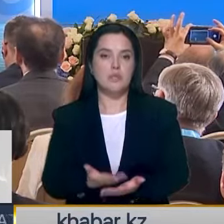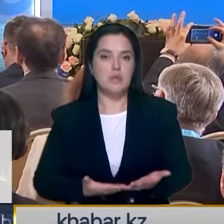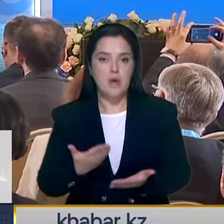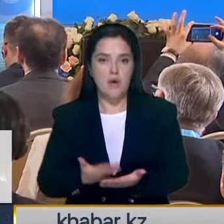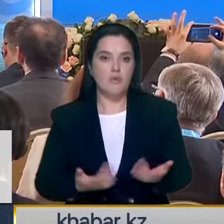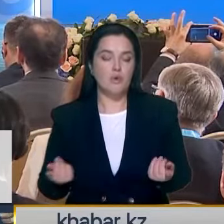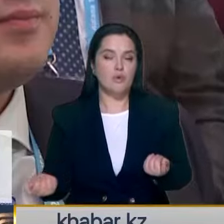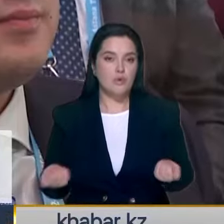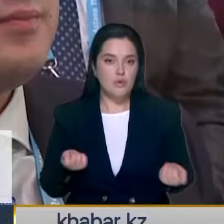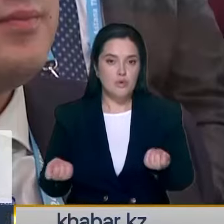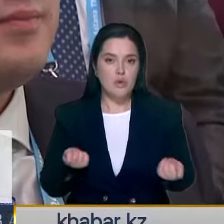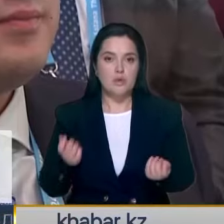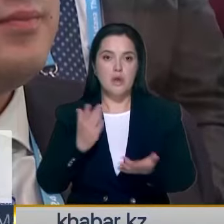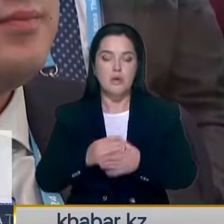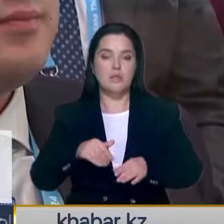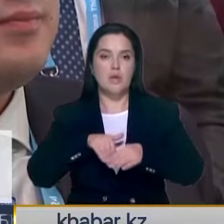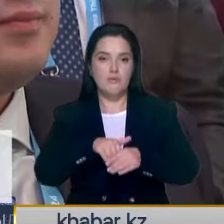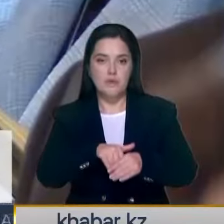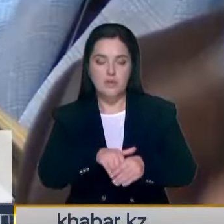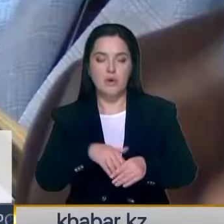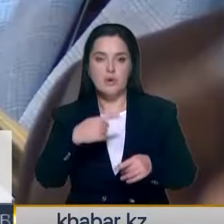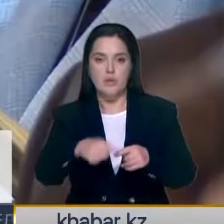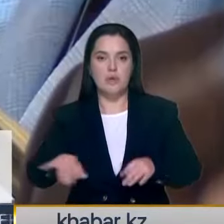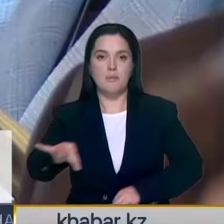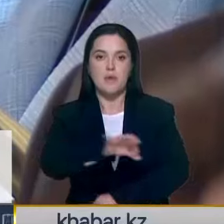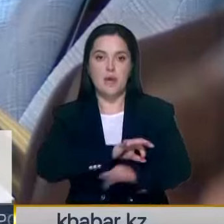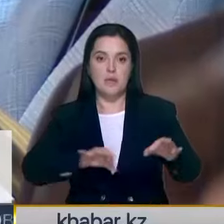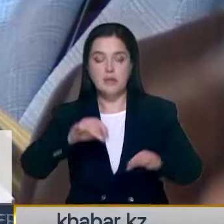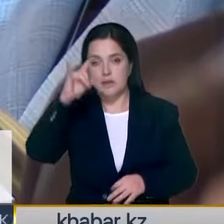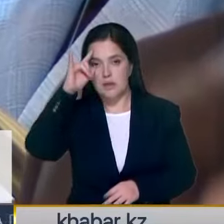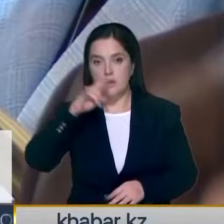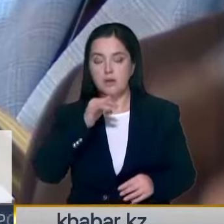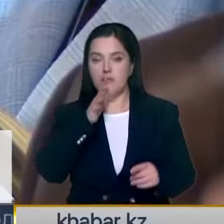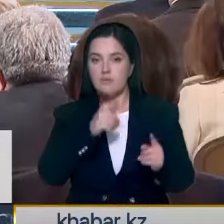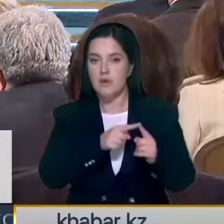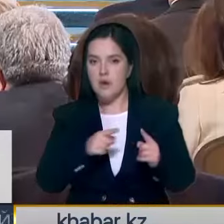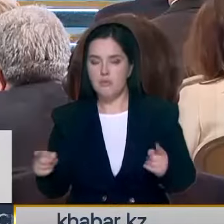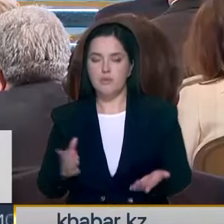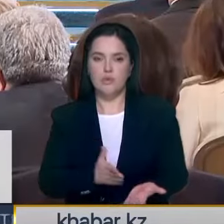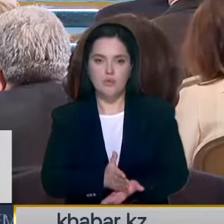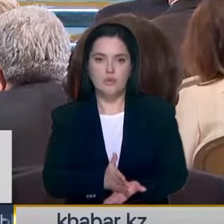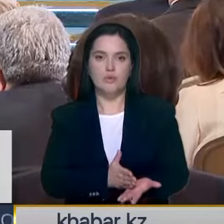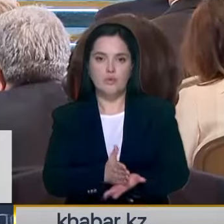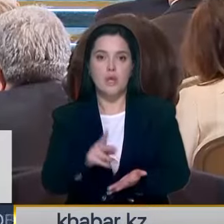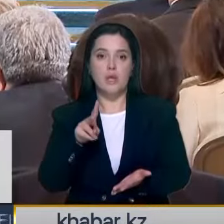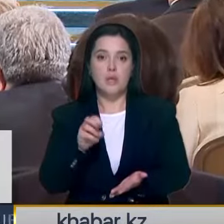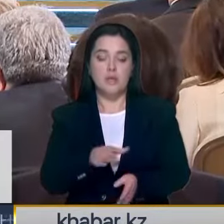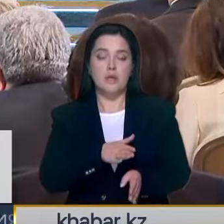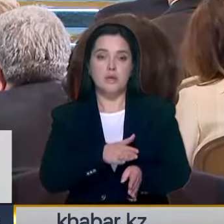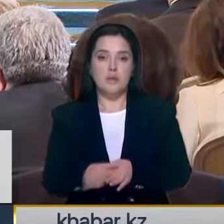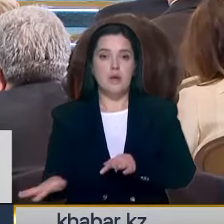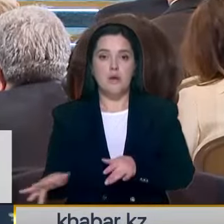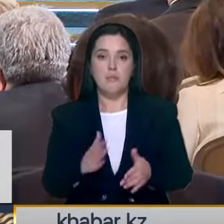курирует стратегические инвестиционные проекты в то же время Казахстан на протяжении многих лет реализует свою миссию в